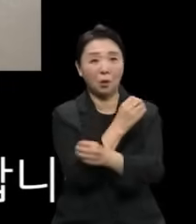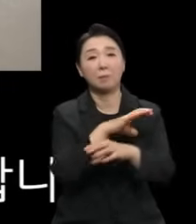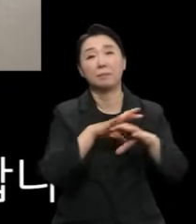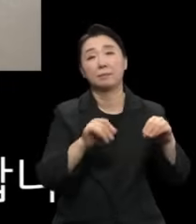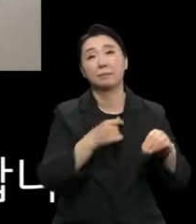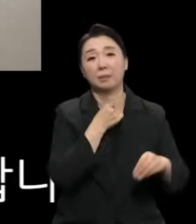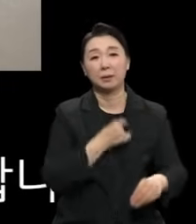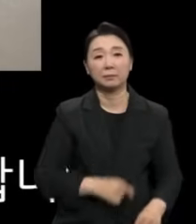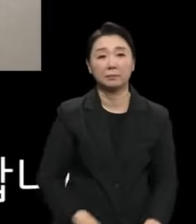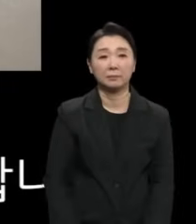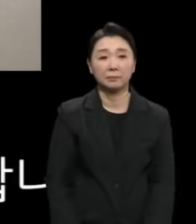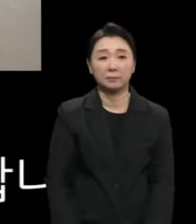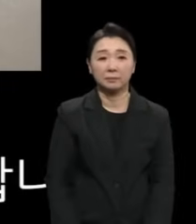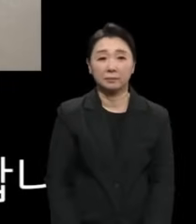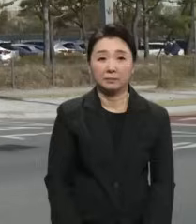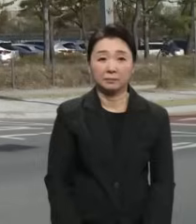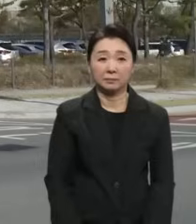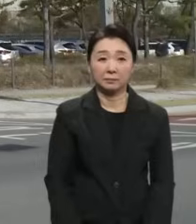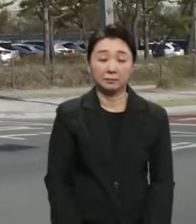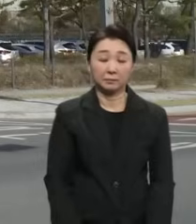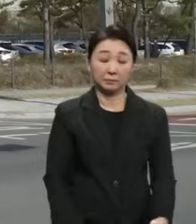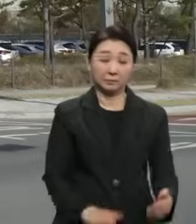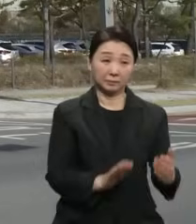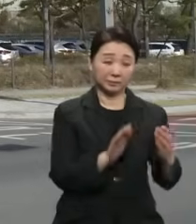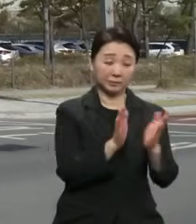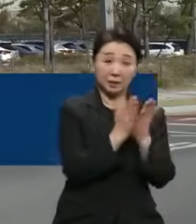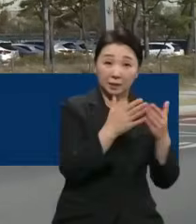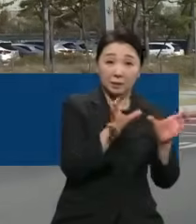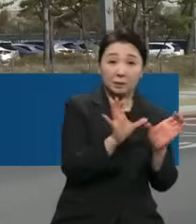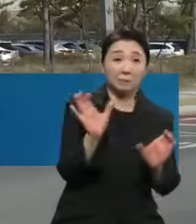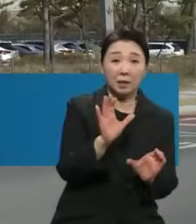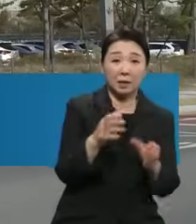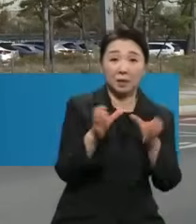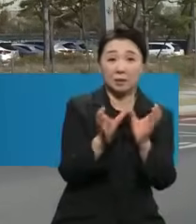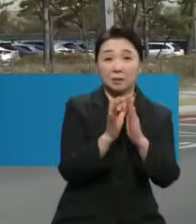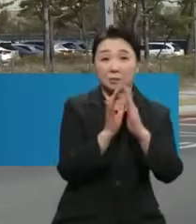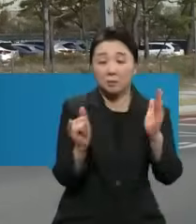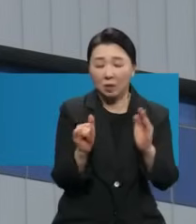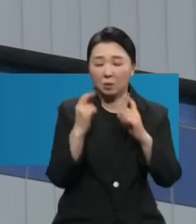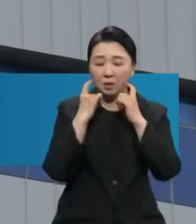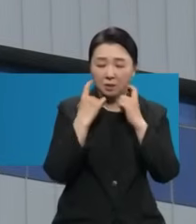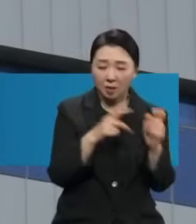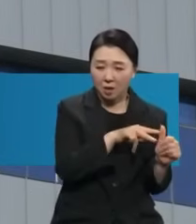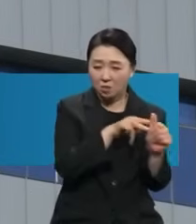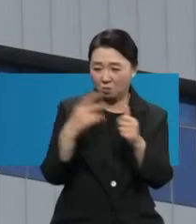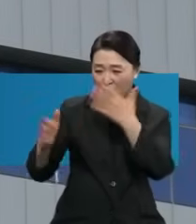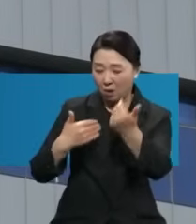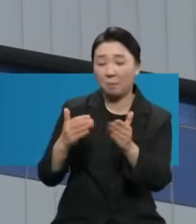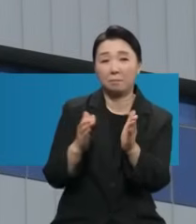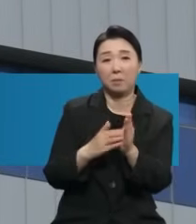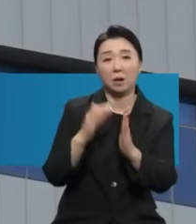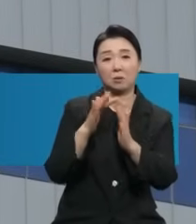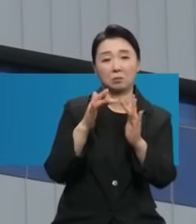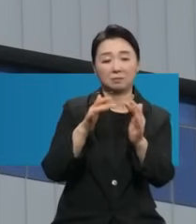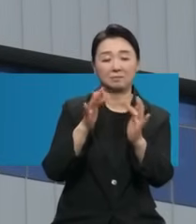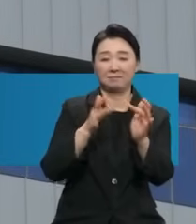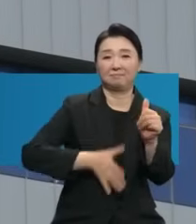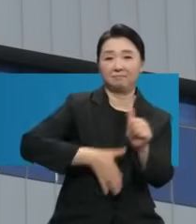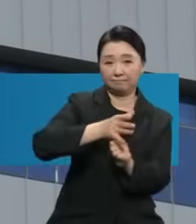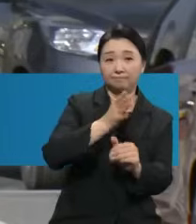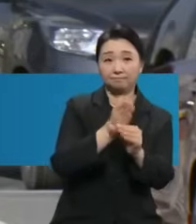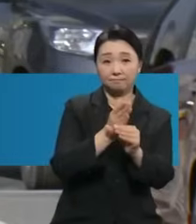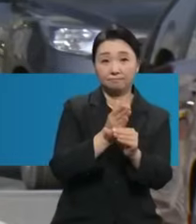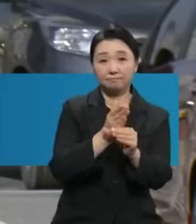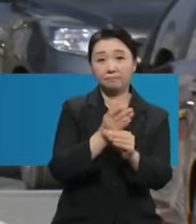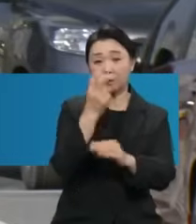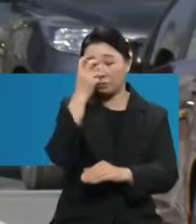싶다고 했습니다. 당사자 팀이 아닌데도 팀원의 가족이 신상을 털리는 등 사이버 테러를 당하고 있다는 겁니다.